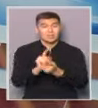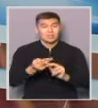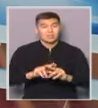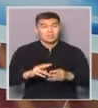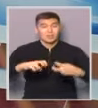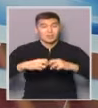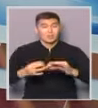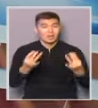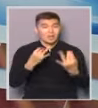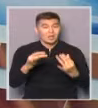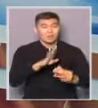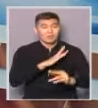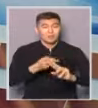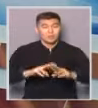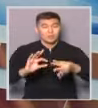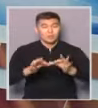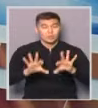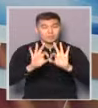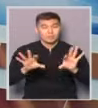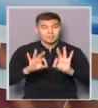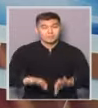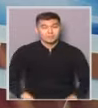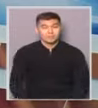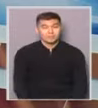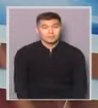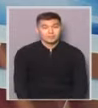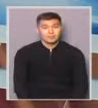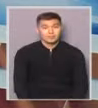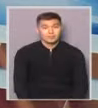ötkir meseleler de kauzaldı. Tolıraq tilşi tarqatat.